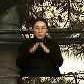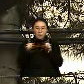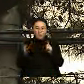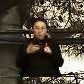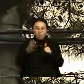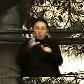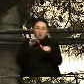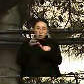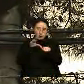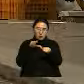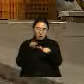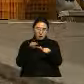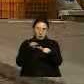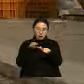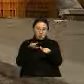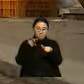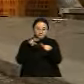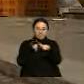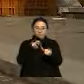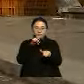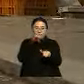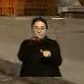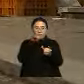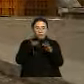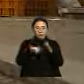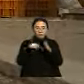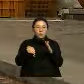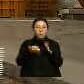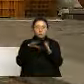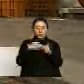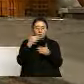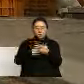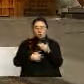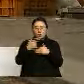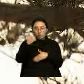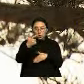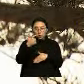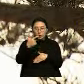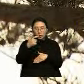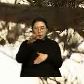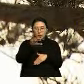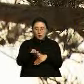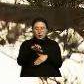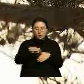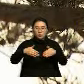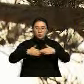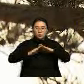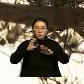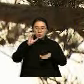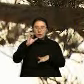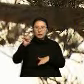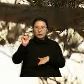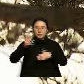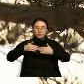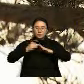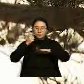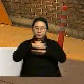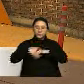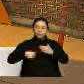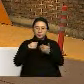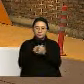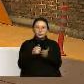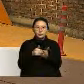카메라가 설치돼 있습니다 하남시는 올해 안에 나머지 6개 학교의 있는 스쿨 전에 도시 cctv 를 설치하기로